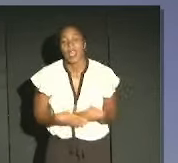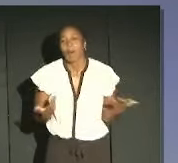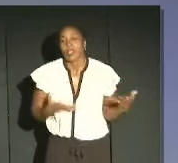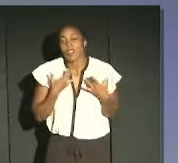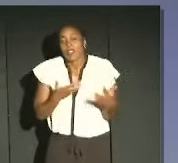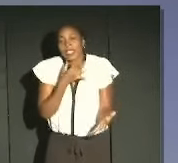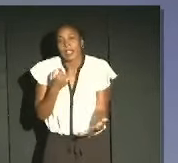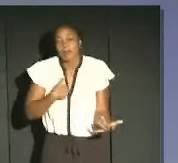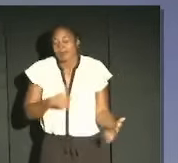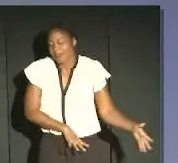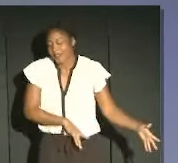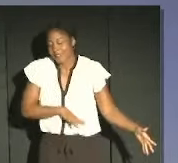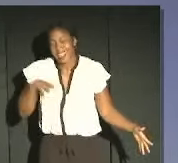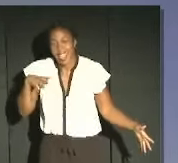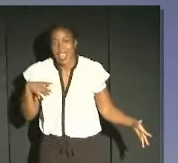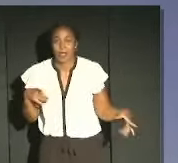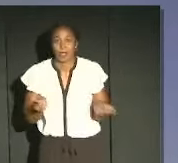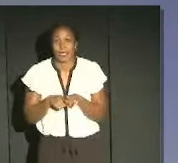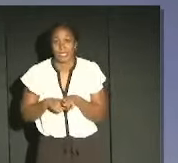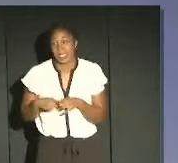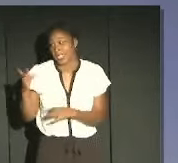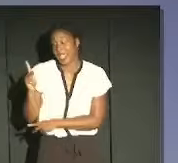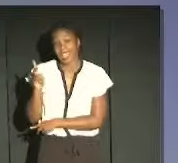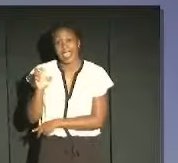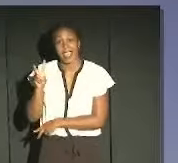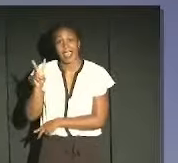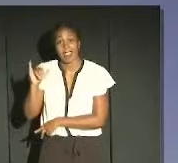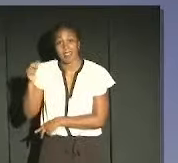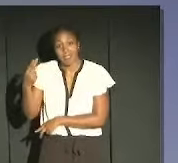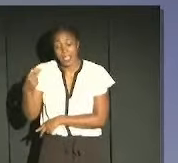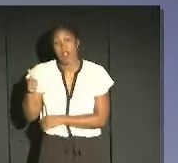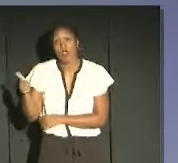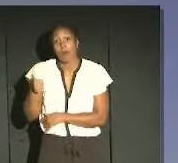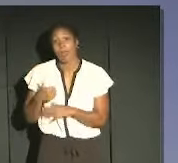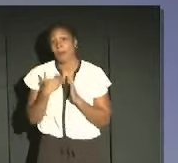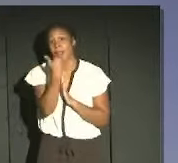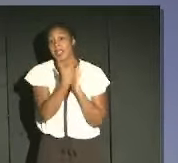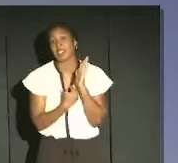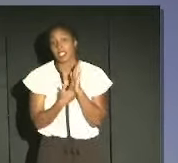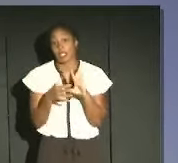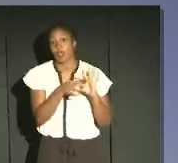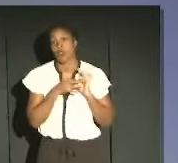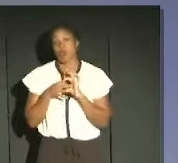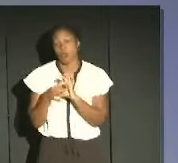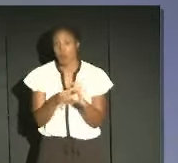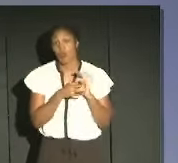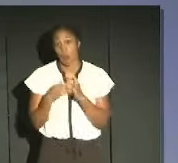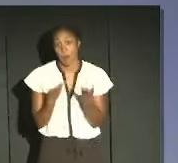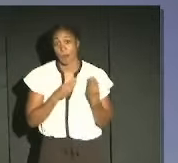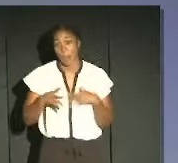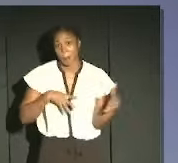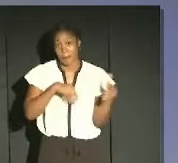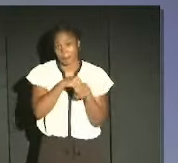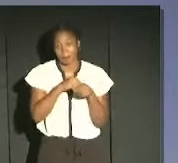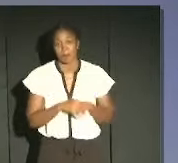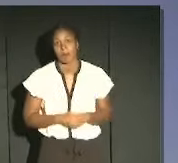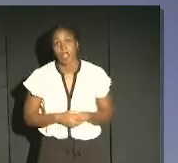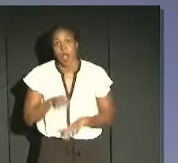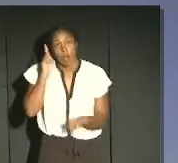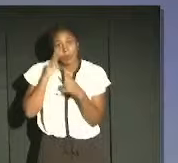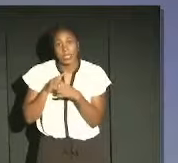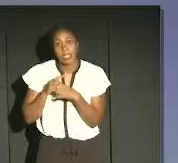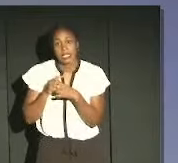fierté aussi d'avoir Kevin sur notre liste de l'Union populaire non seulement pour porter la voix des